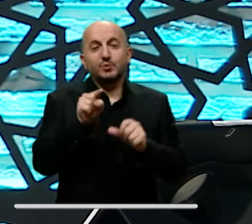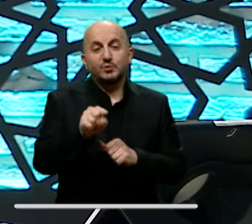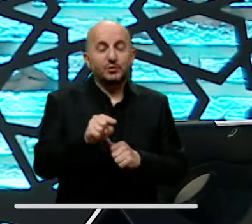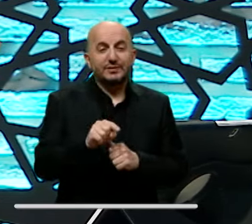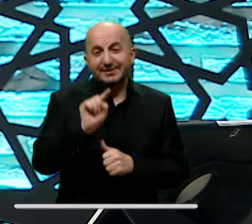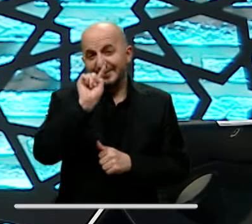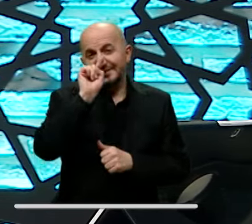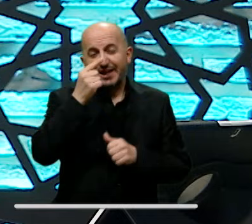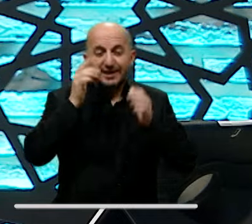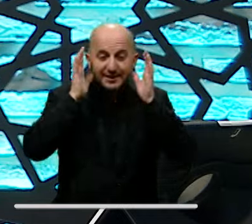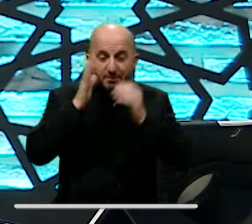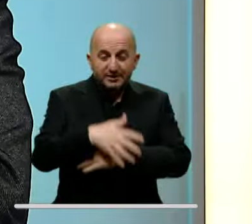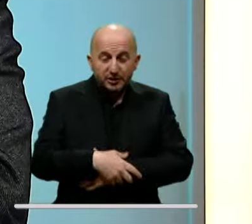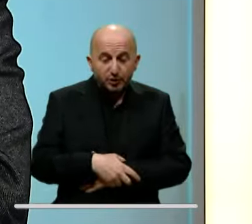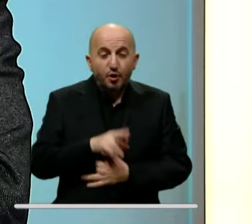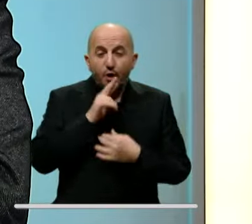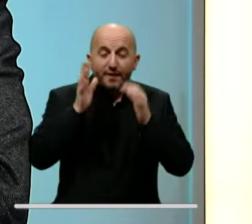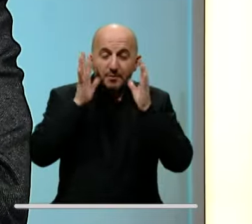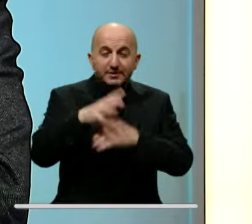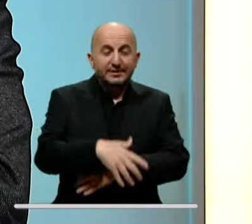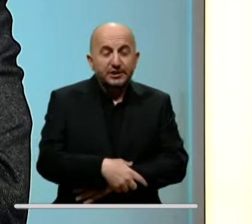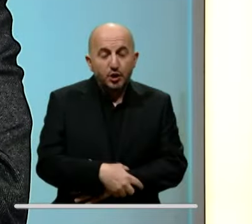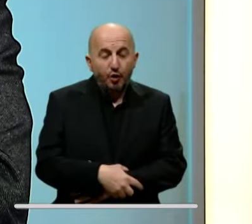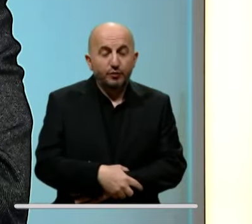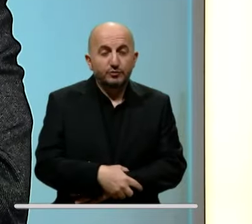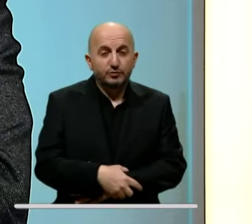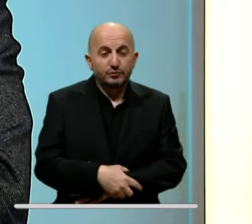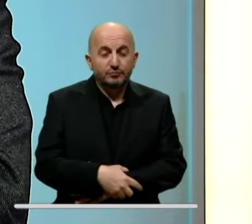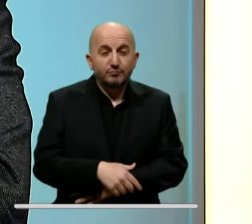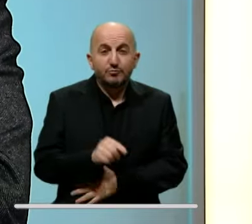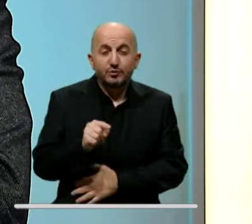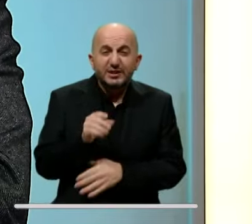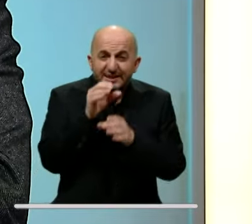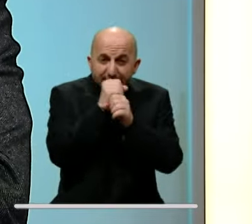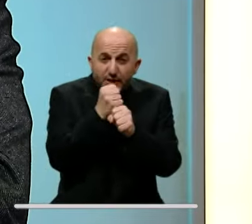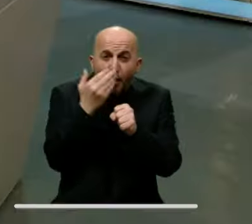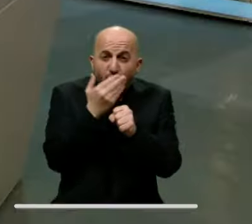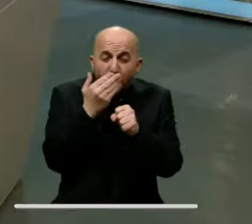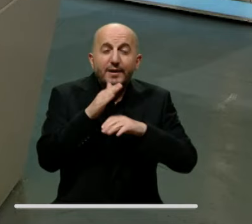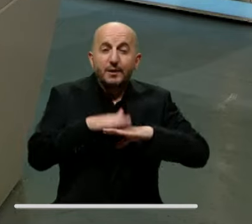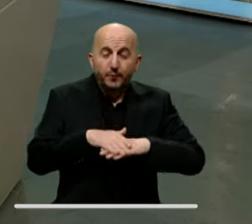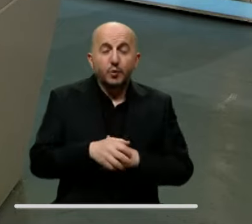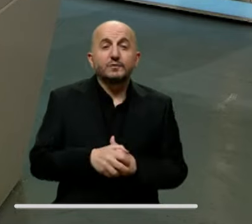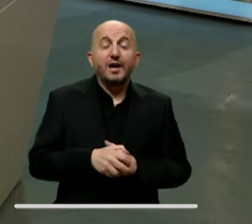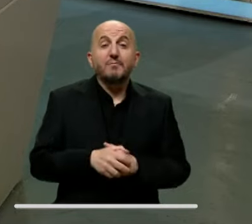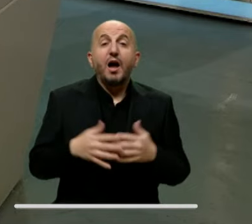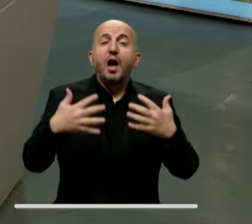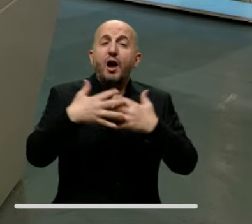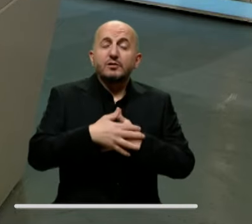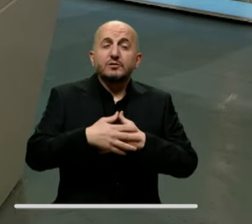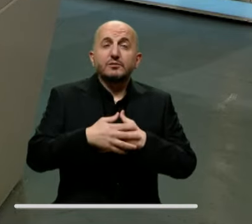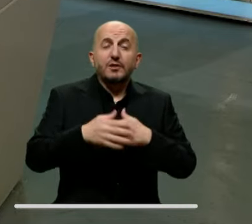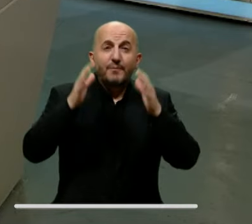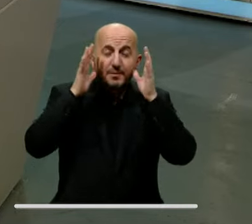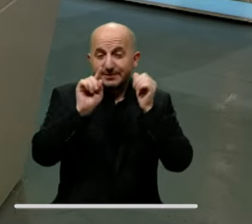münferiden namaz kılıyoruz ve öğle namazını kılıyoruz mesela Eee burada Hafi okumayı yapıyoruz Tamam ama akşam namazını da